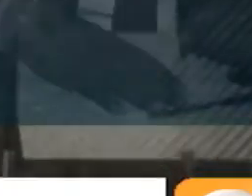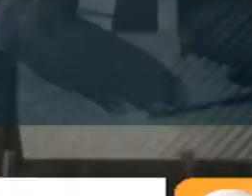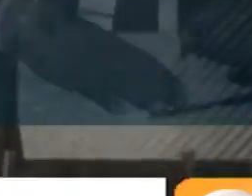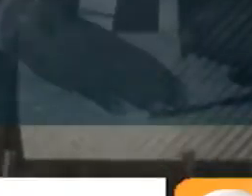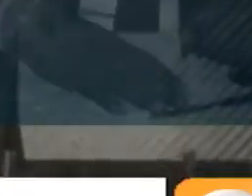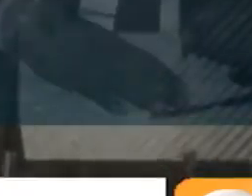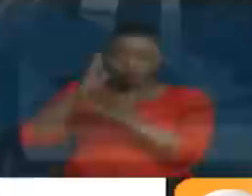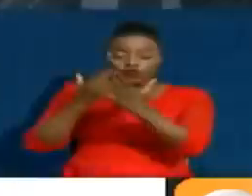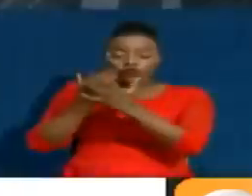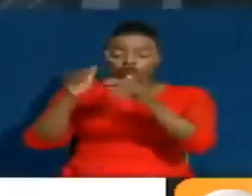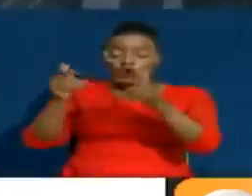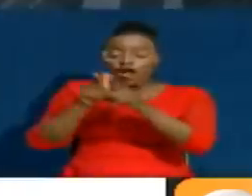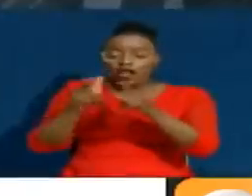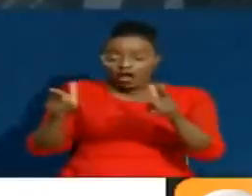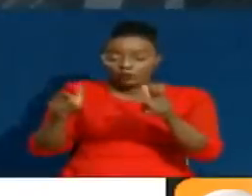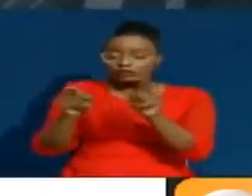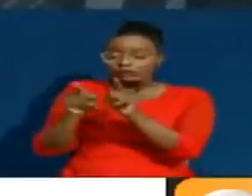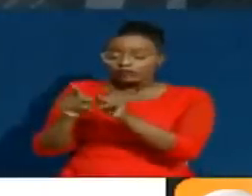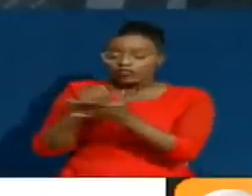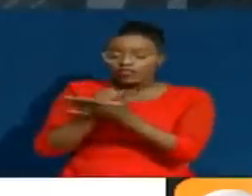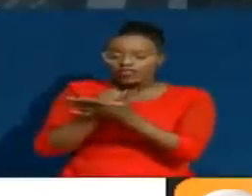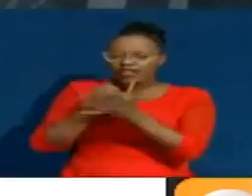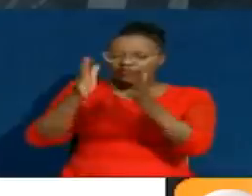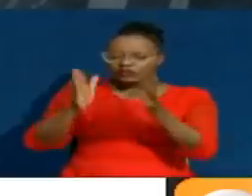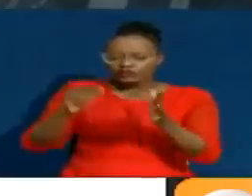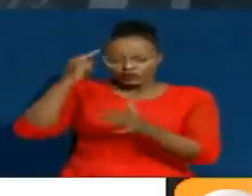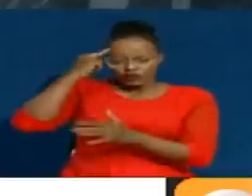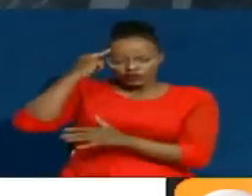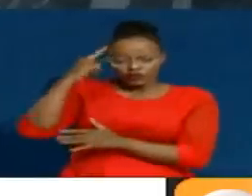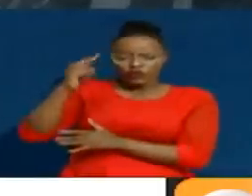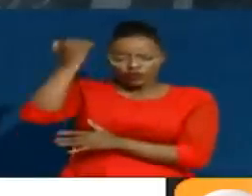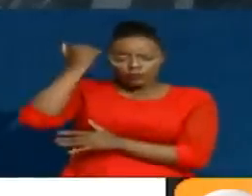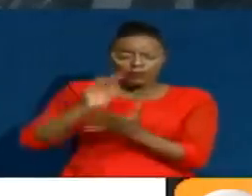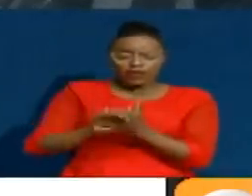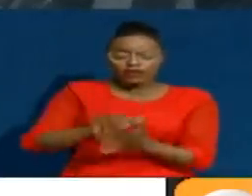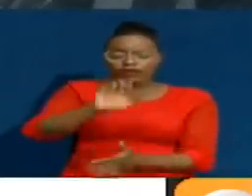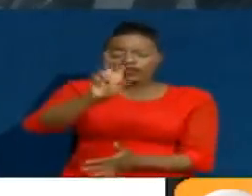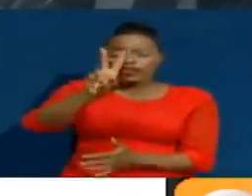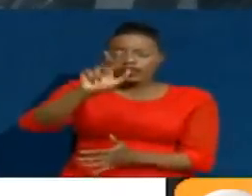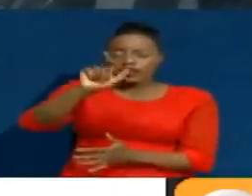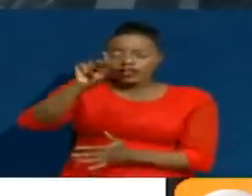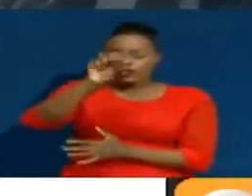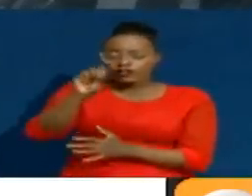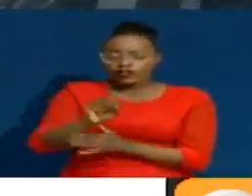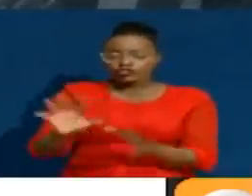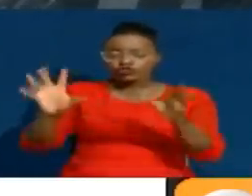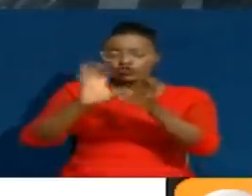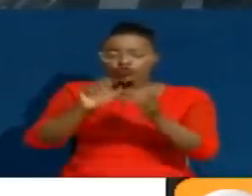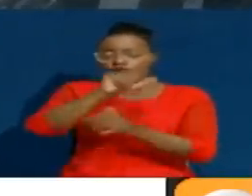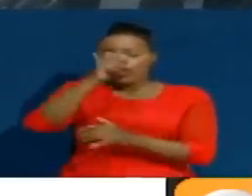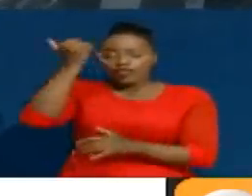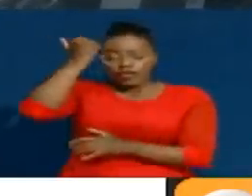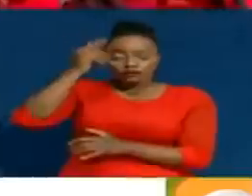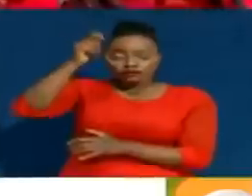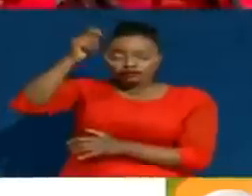rufaa au kuwafungulia mlango msajili wa mahakama kuu Judith Omange na hakimu mkuu Evans Makori kujumuika na majaji